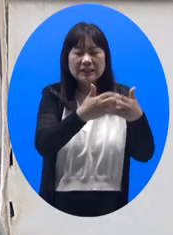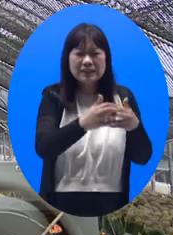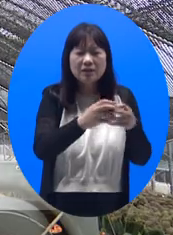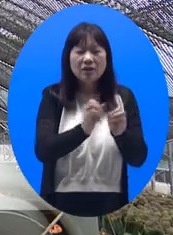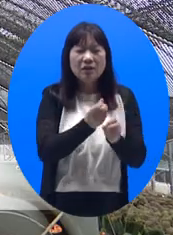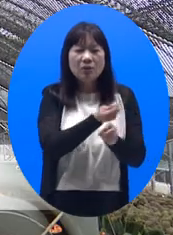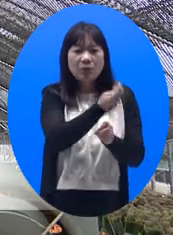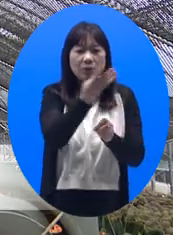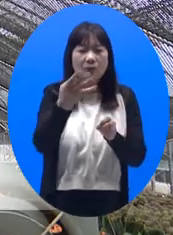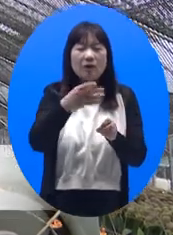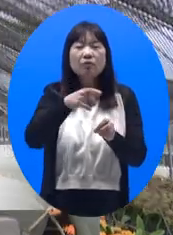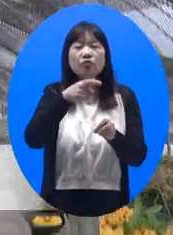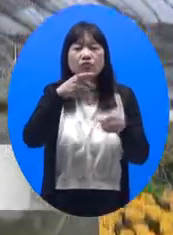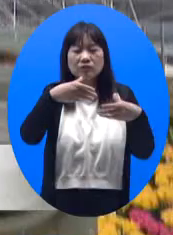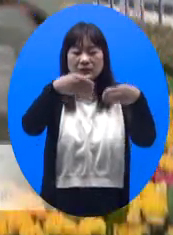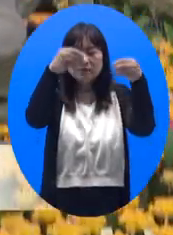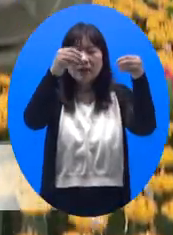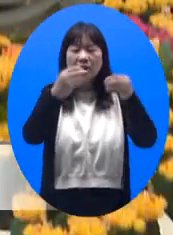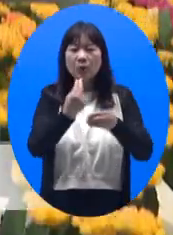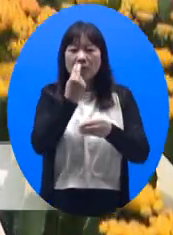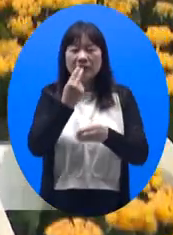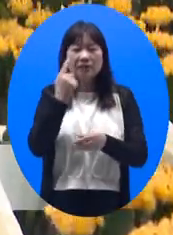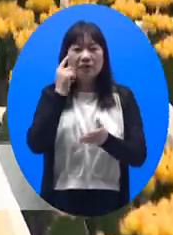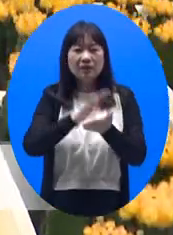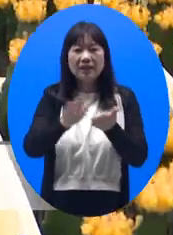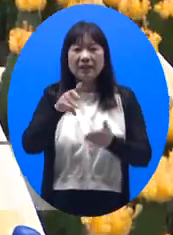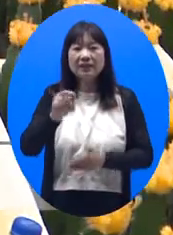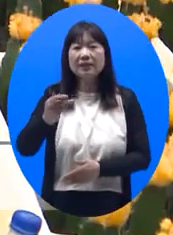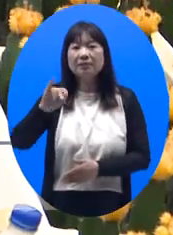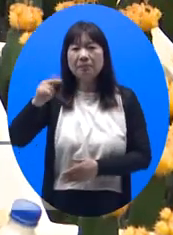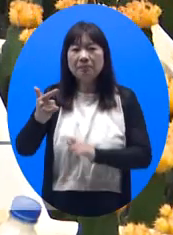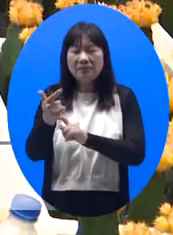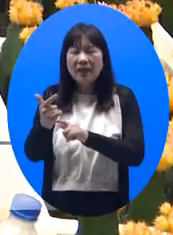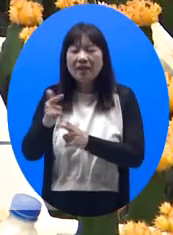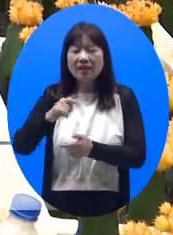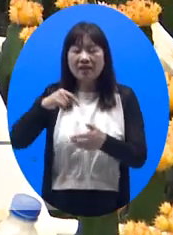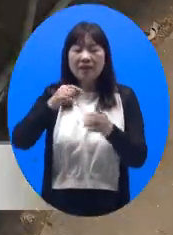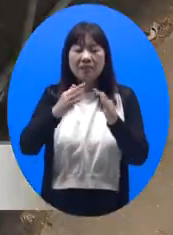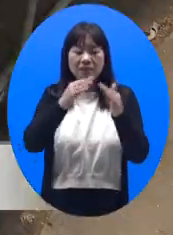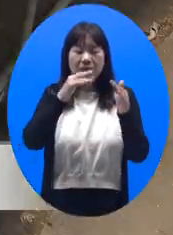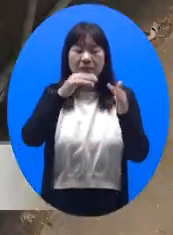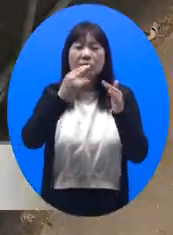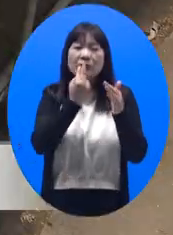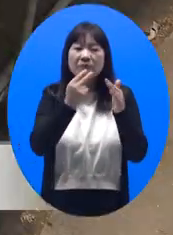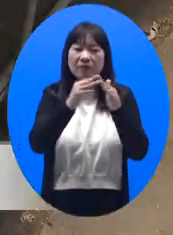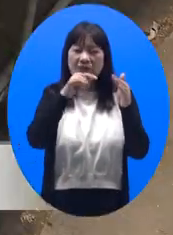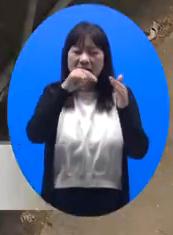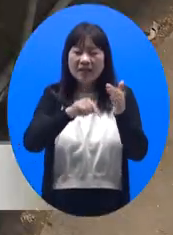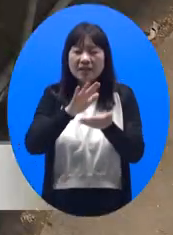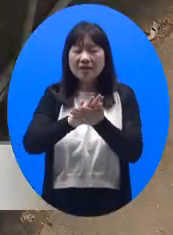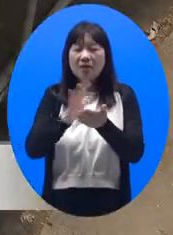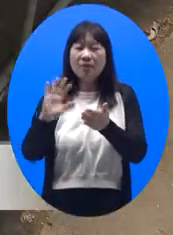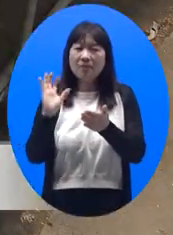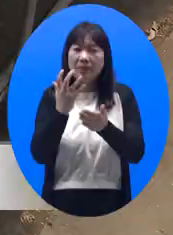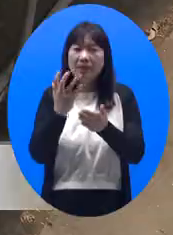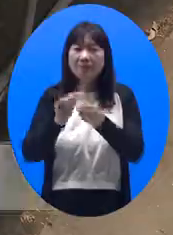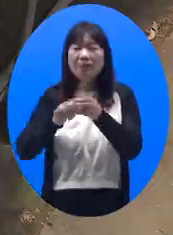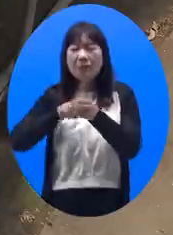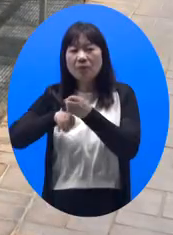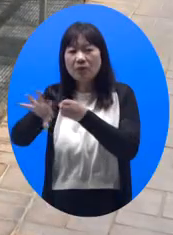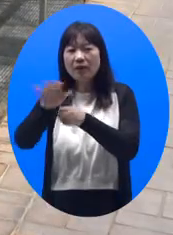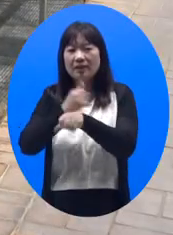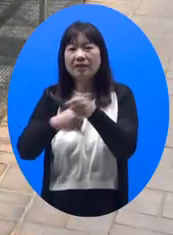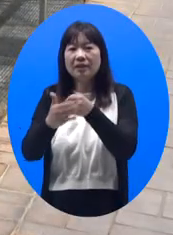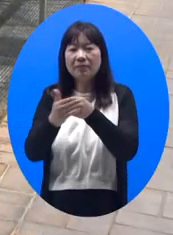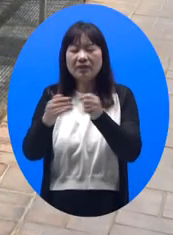증발하며 공기를 시원하게 만들고 제트팬이 비닐하우스 안에 뜨거운 바람을 밖으로 밀어내 내부 온도를 2, 3도 더 낮출 수